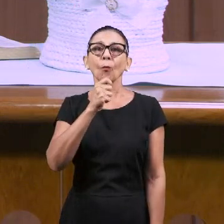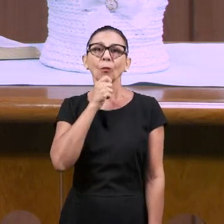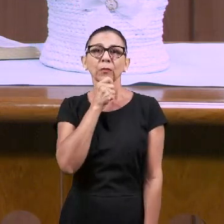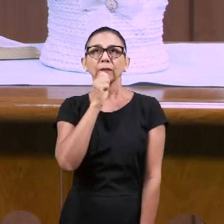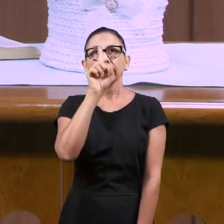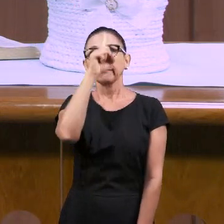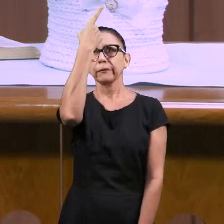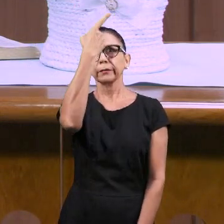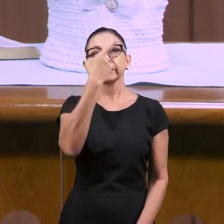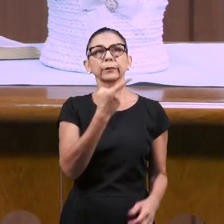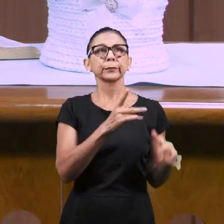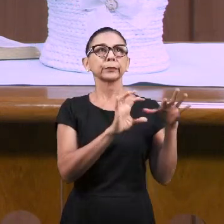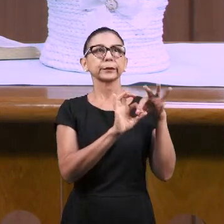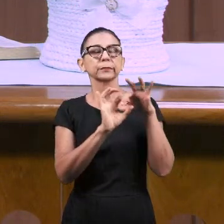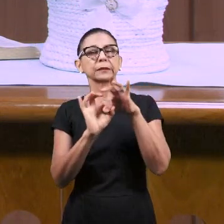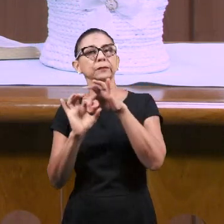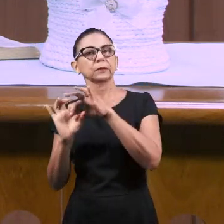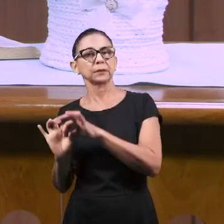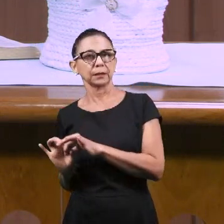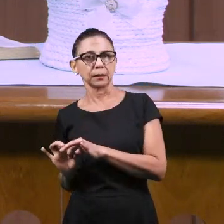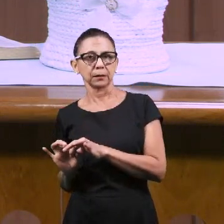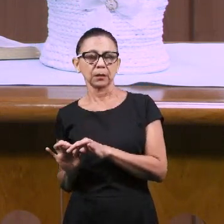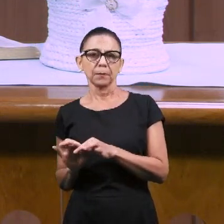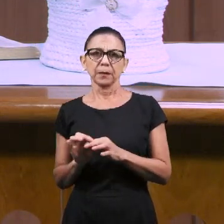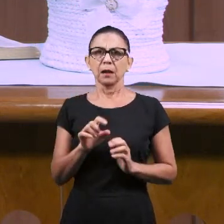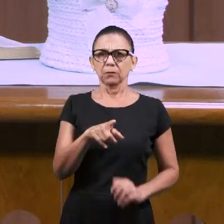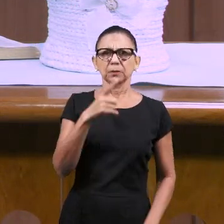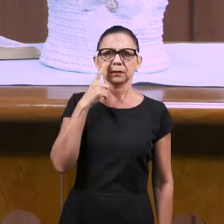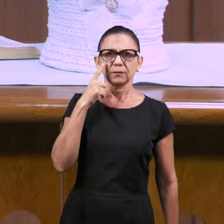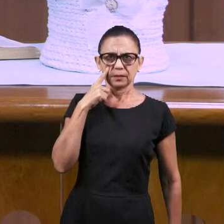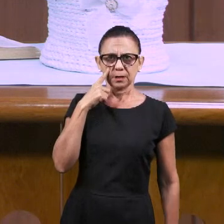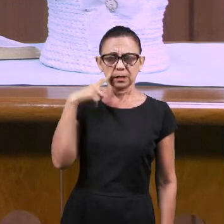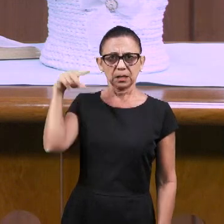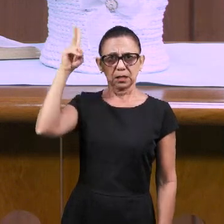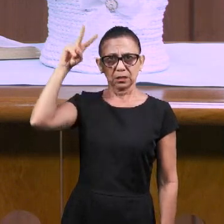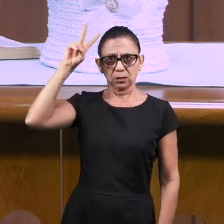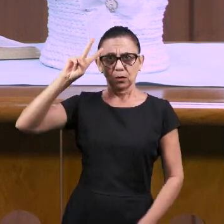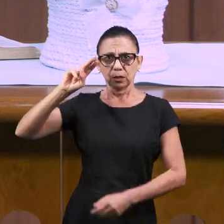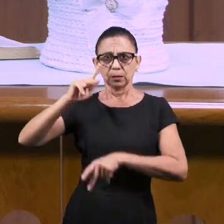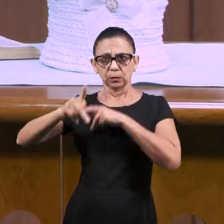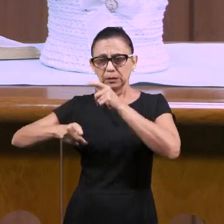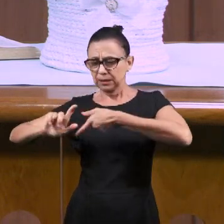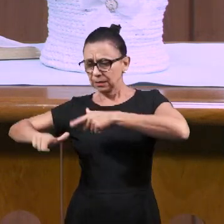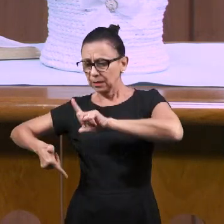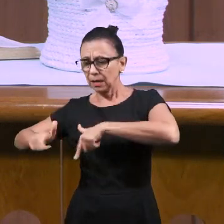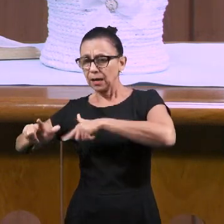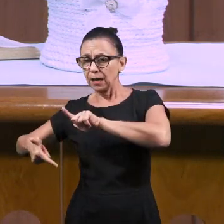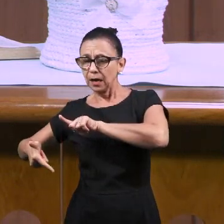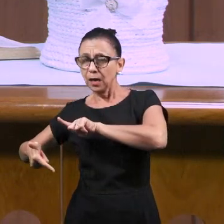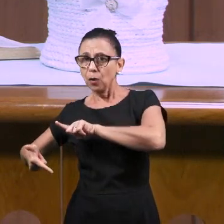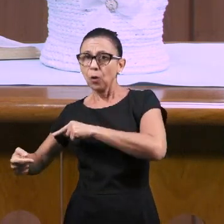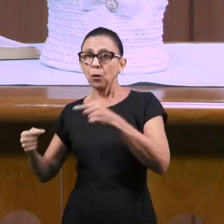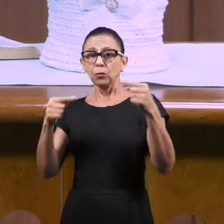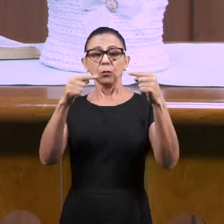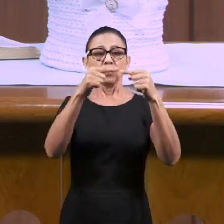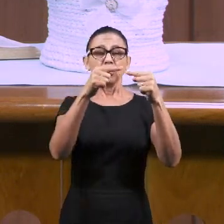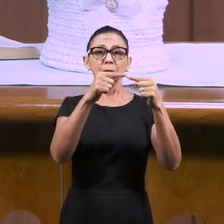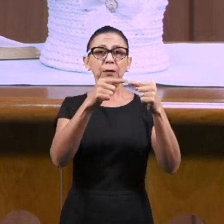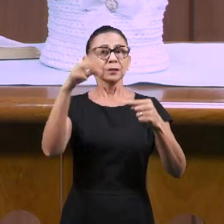commence à chercher des contextes. Contexte de quoi? Vous avez une histoire qui est en Israël. Vous avez une